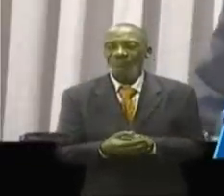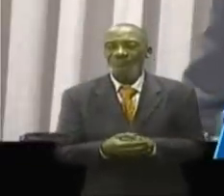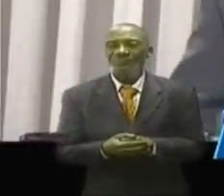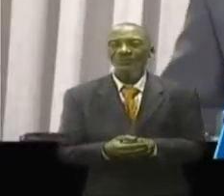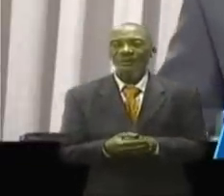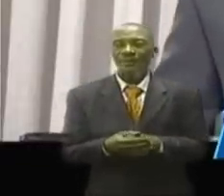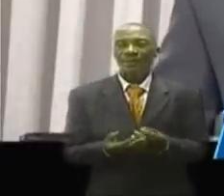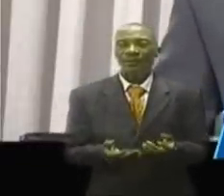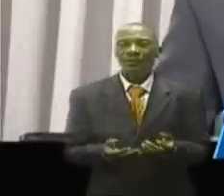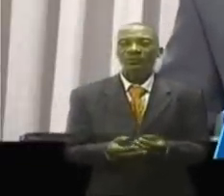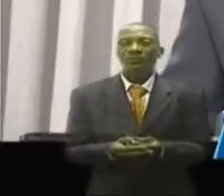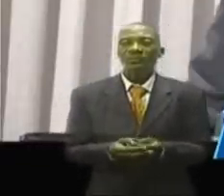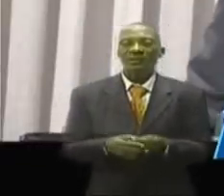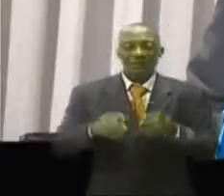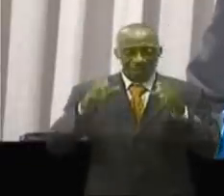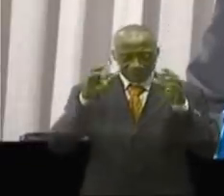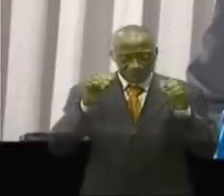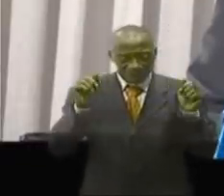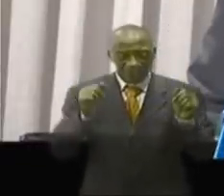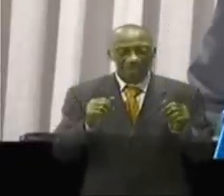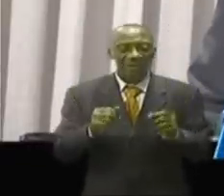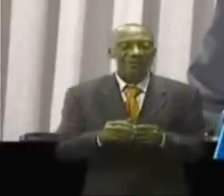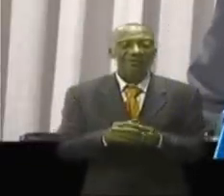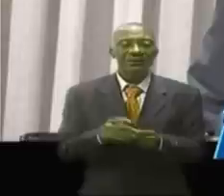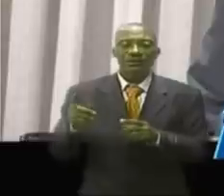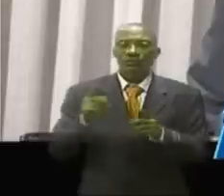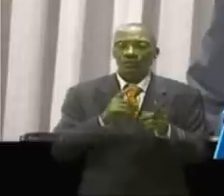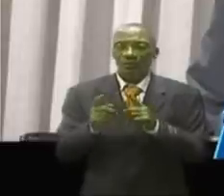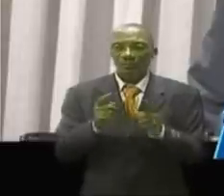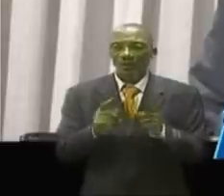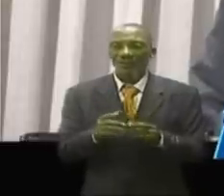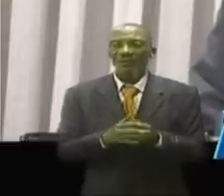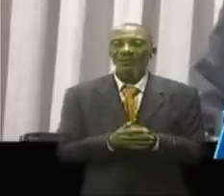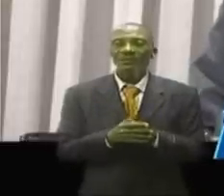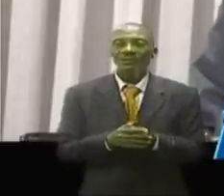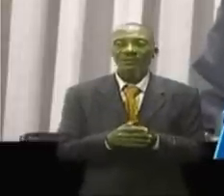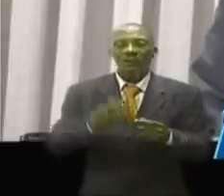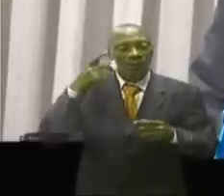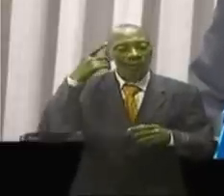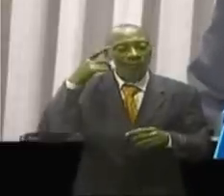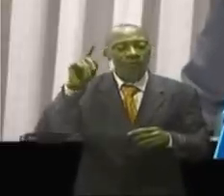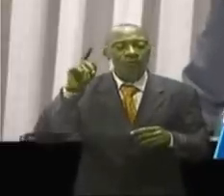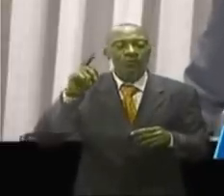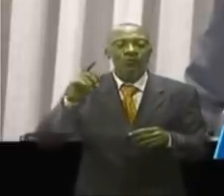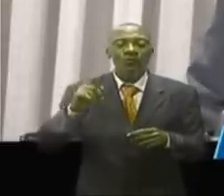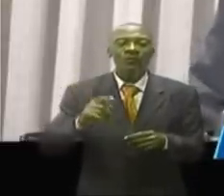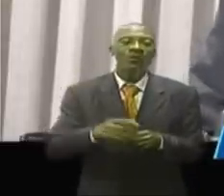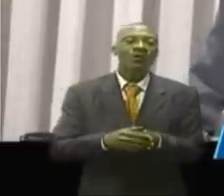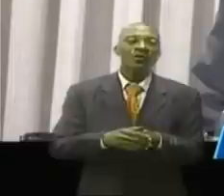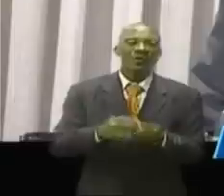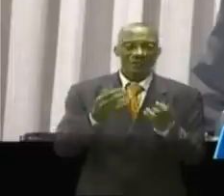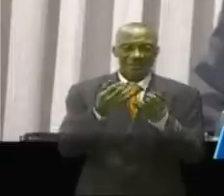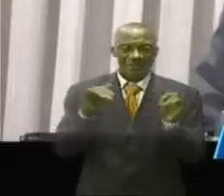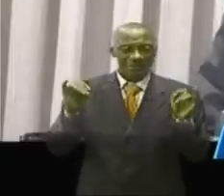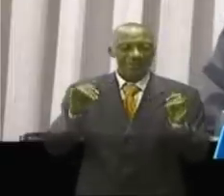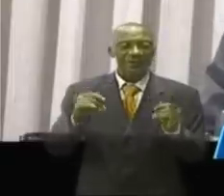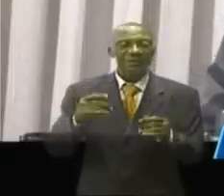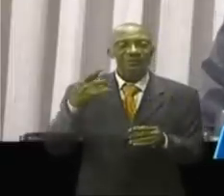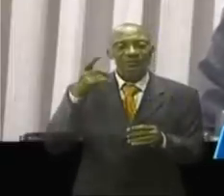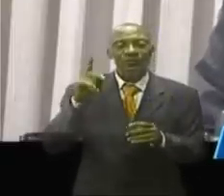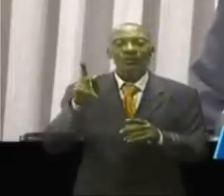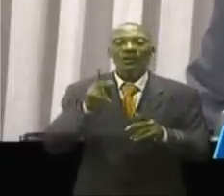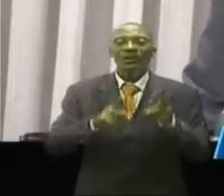Burundais et du Burundi. Nous célébrons dans une grande joie parce que le fait de défaire